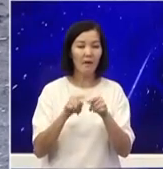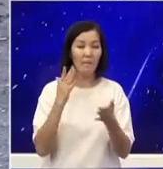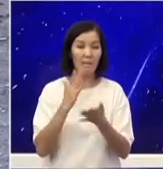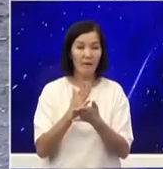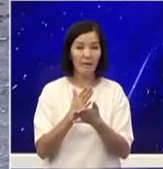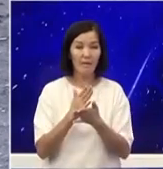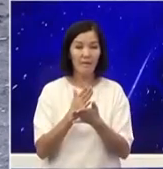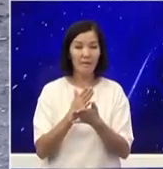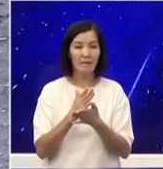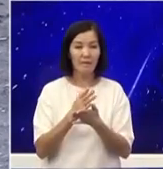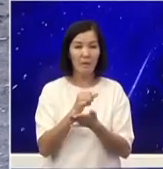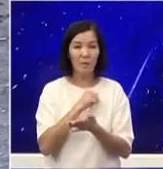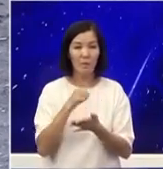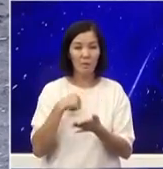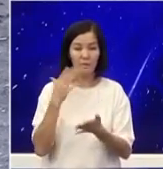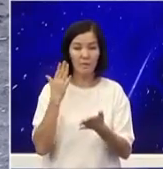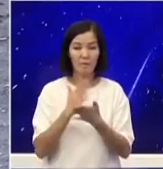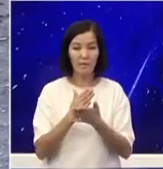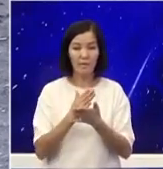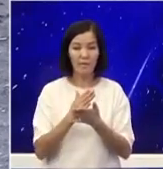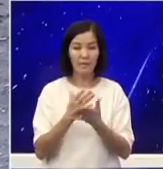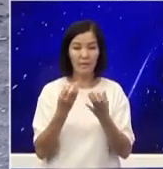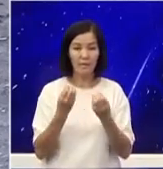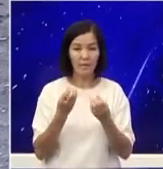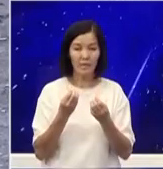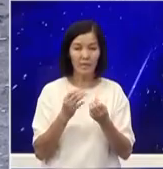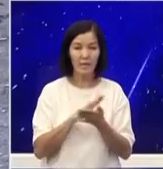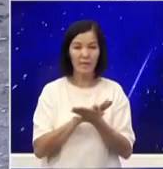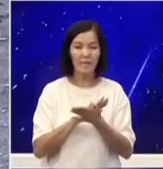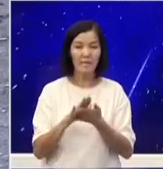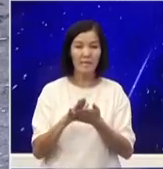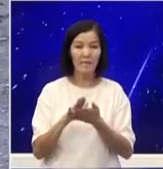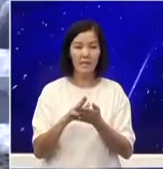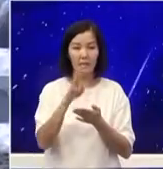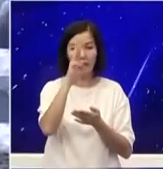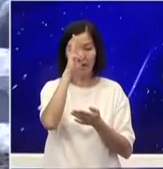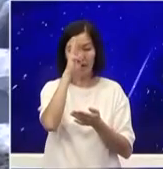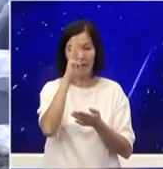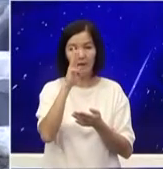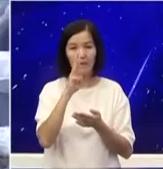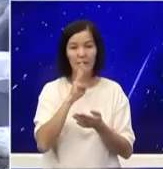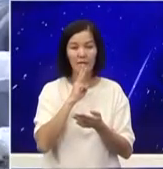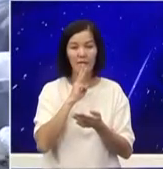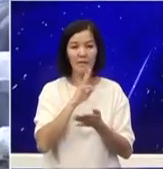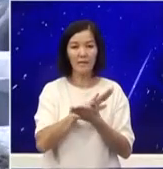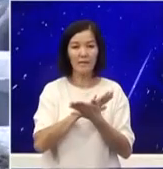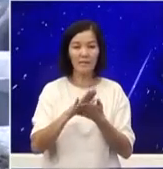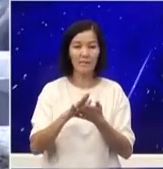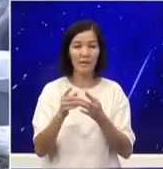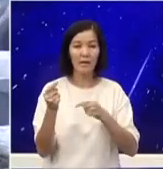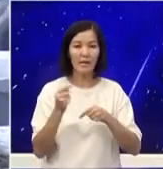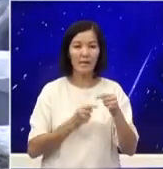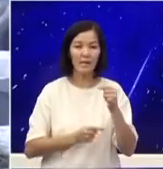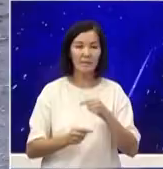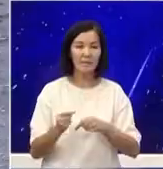жұмылдырылған, өзімізде бар. Сол техникалар және де мына санитарлық айлық уақытында сенбіліктер өткізілген уақыттарда жеке кәсіпкерлер тарапынан